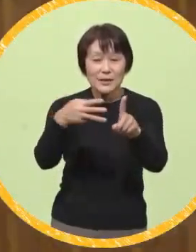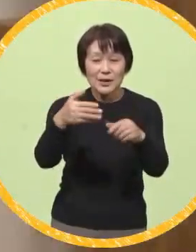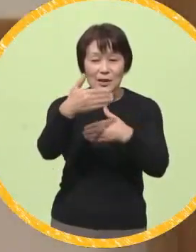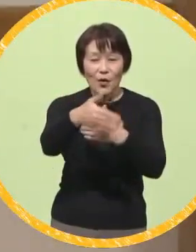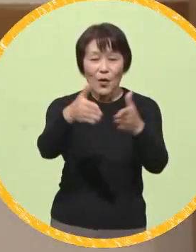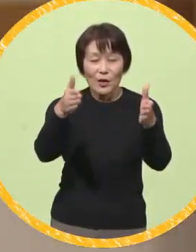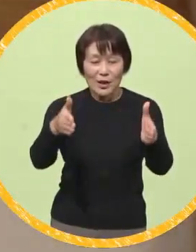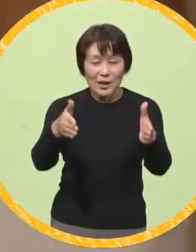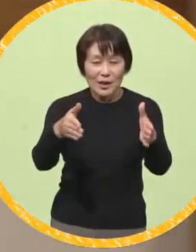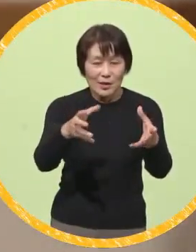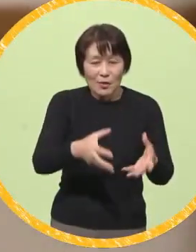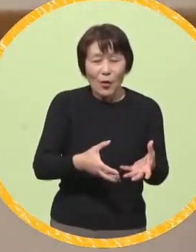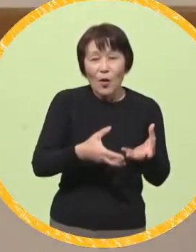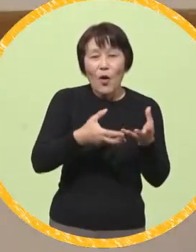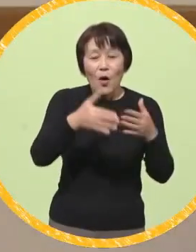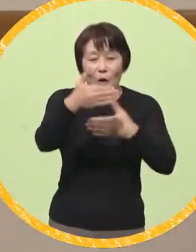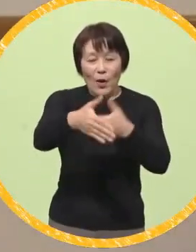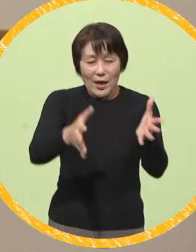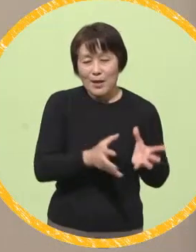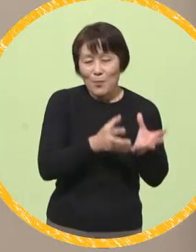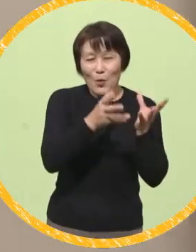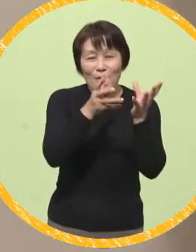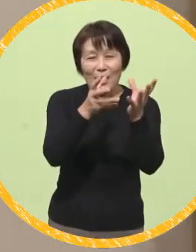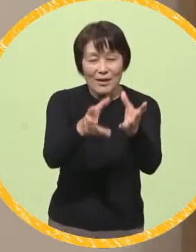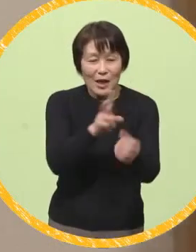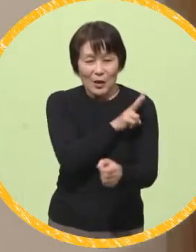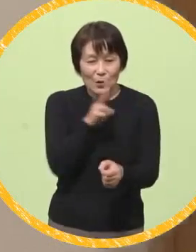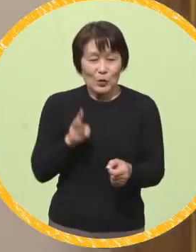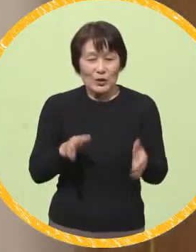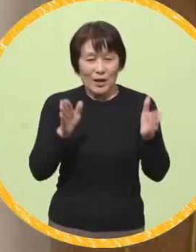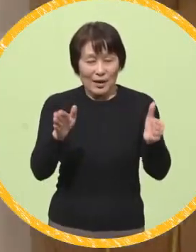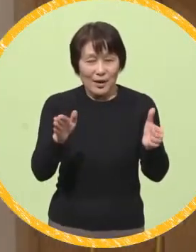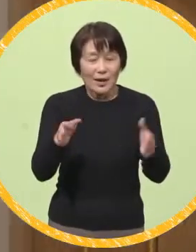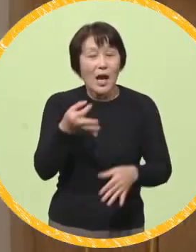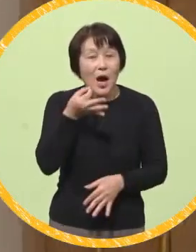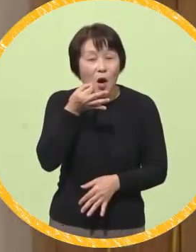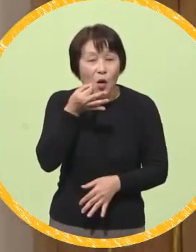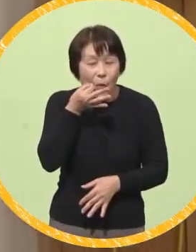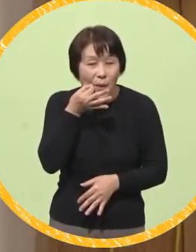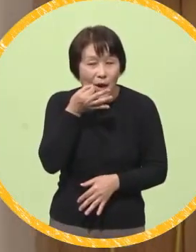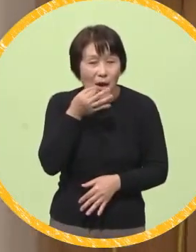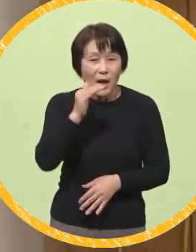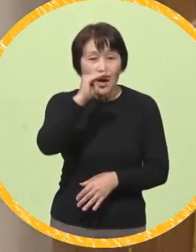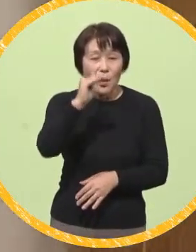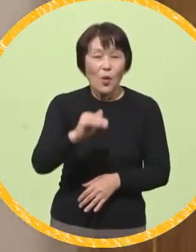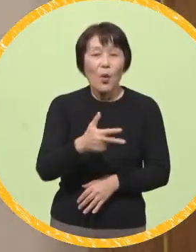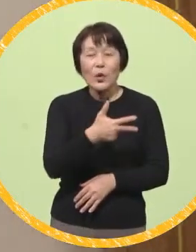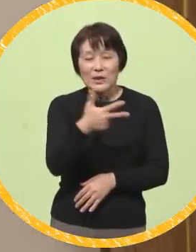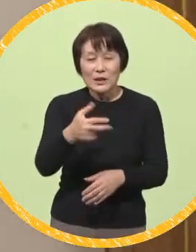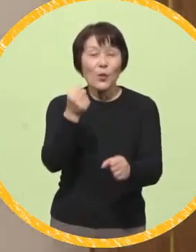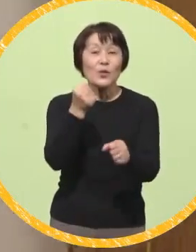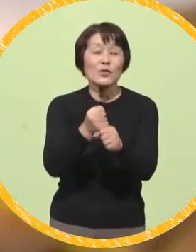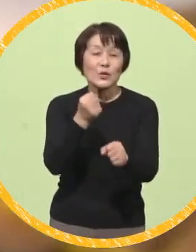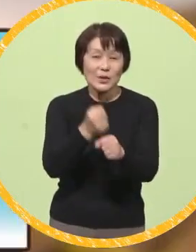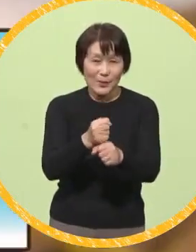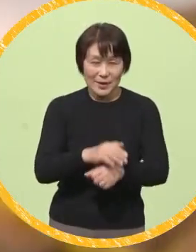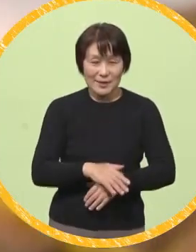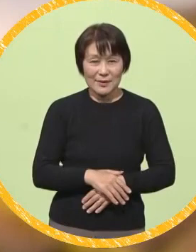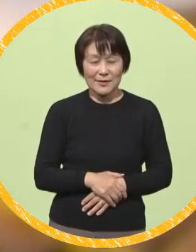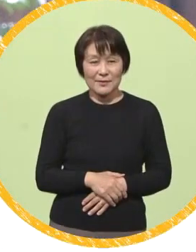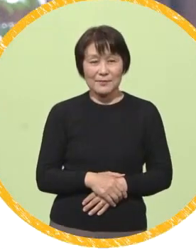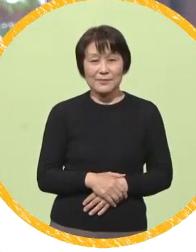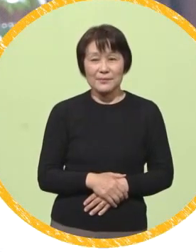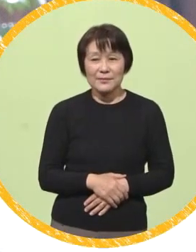麹室に運ばれて、およそ2日間発酵して米麹になっていくと、味を決める大切な工程なんです。